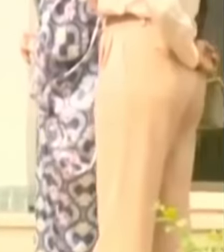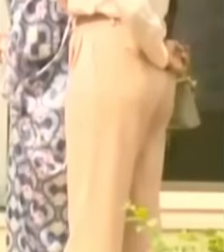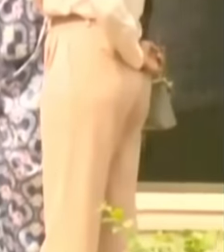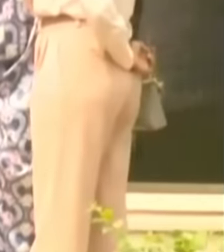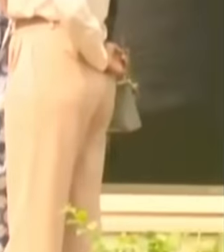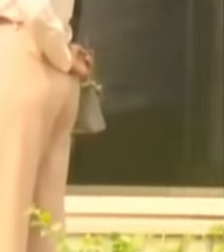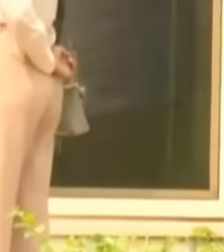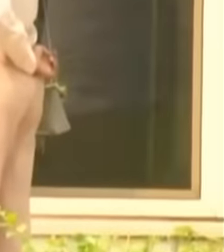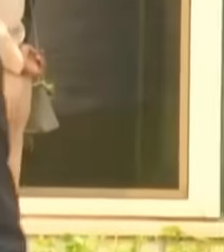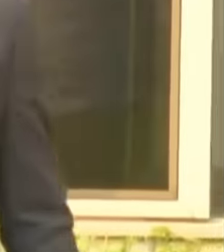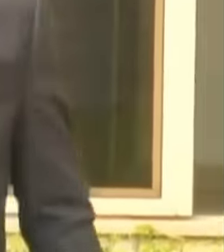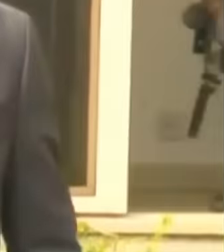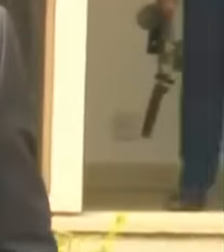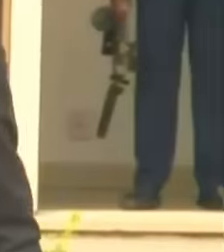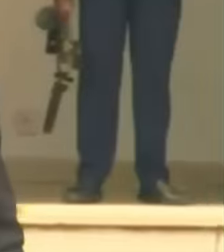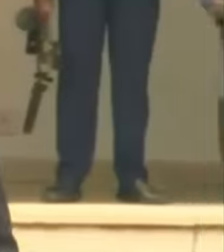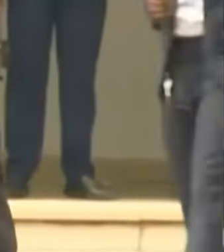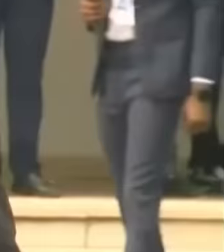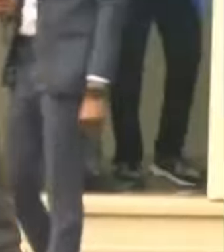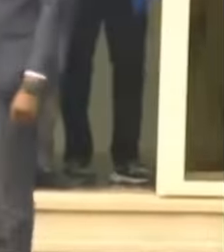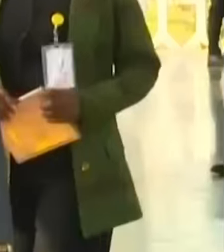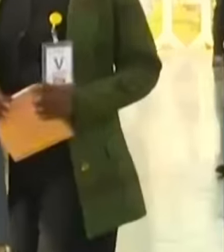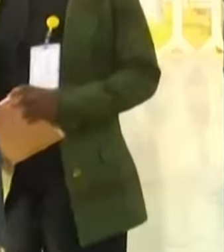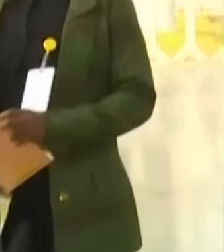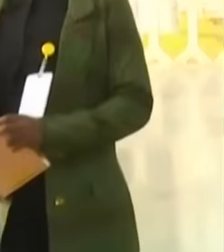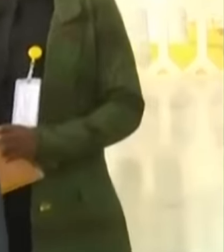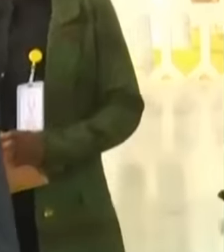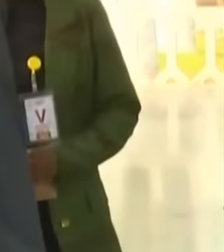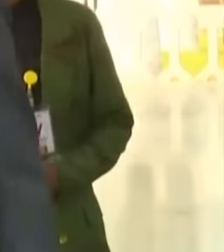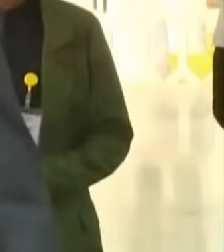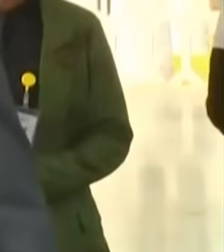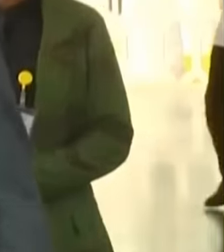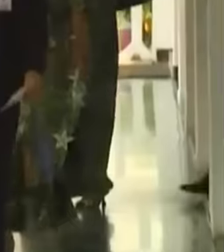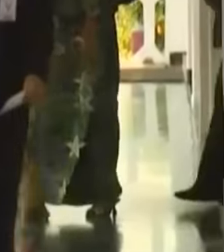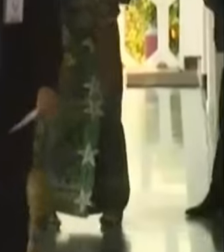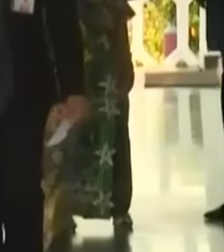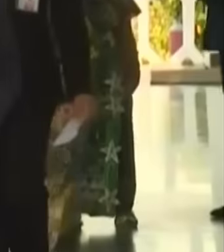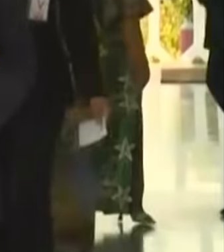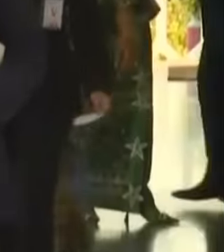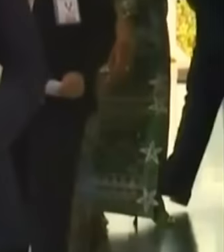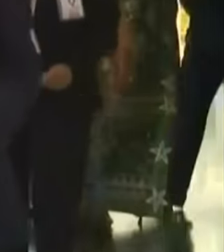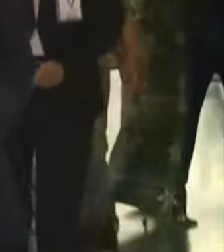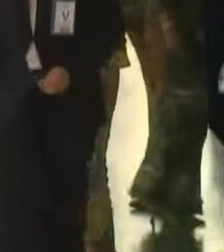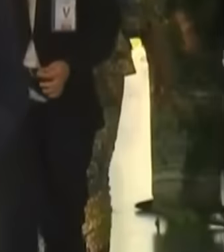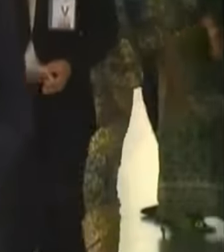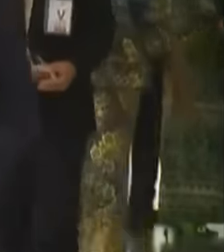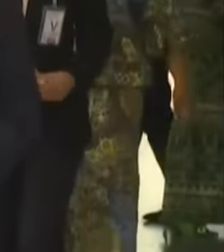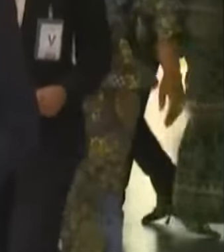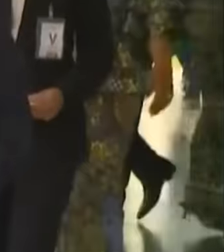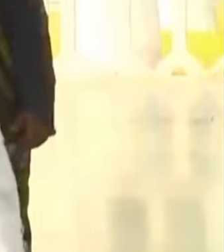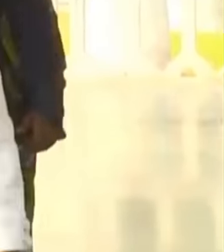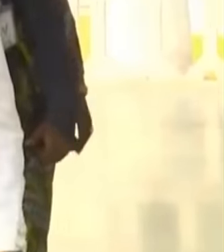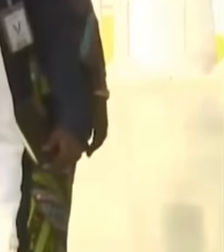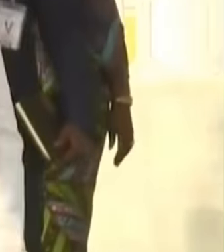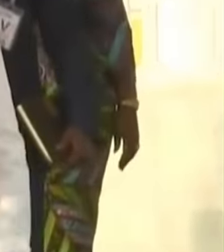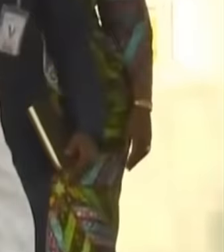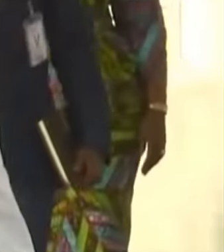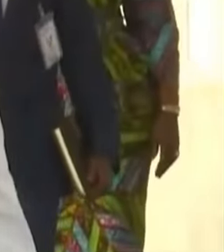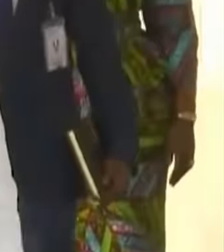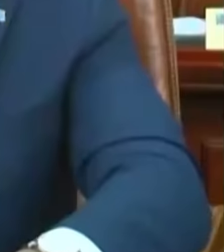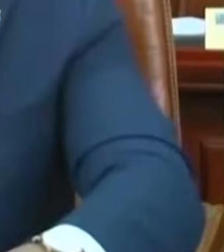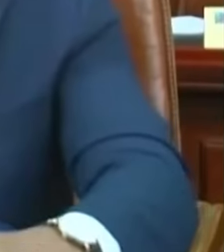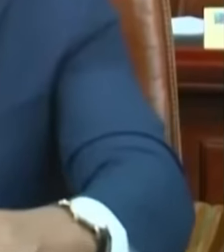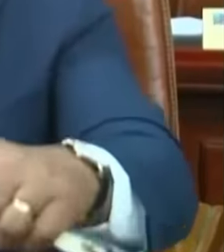seulement 24 heures et qui vient fraîchement de prendre ses fonctions. Atmosphère détendue dans le couloir et sereine dans la salle de réunion